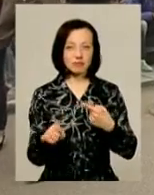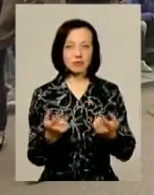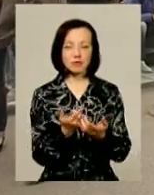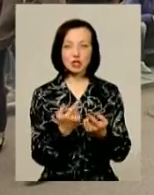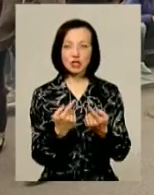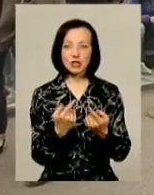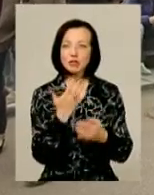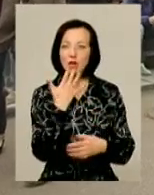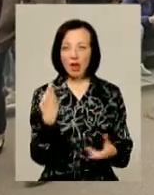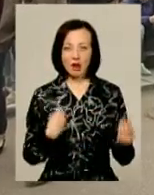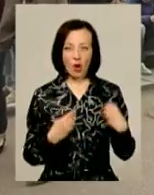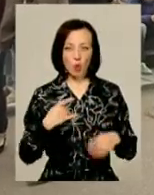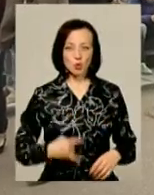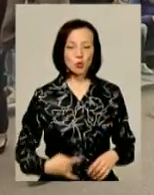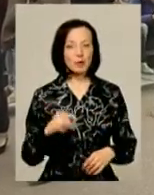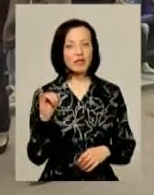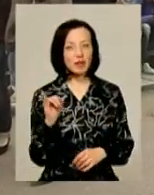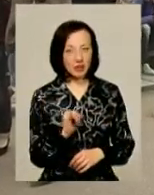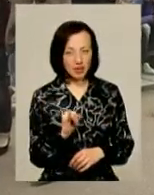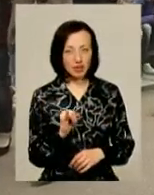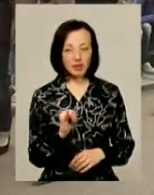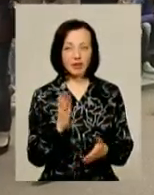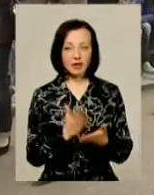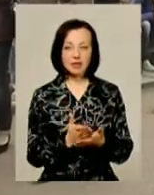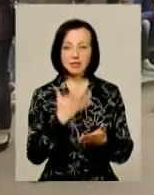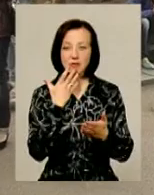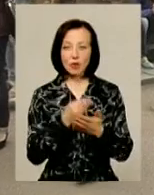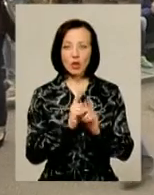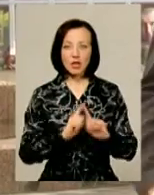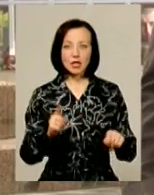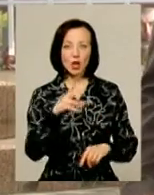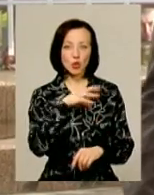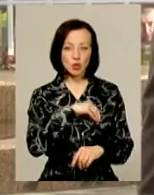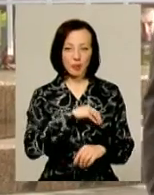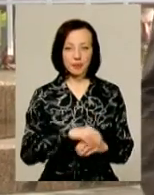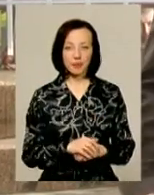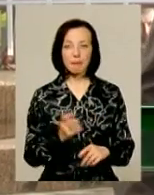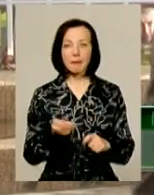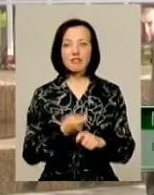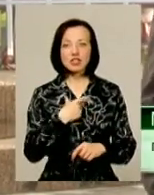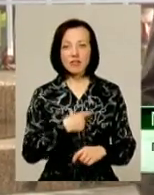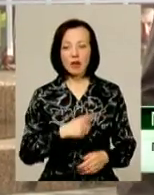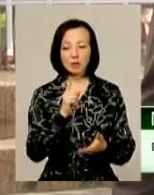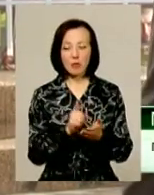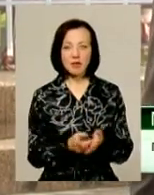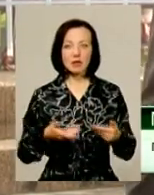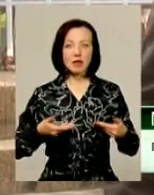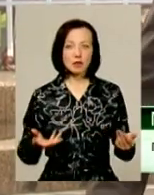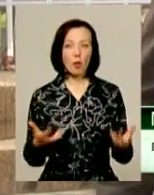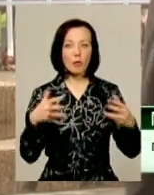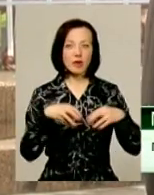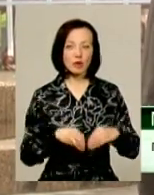інших національних костюмів, і в неї є якась така своєрідна душа. Вишиванка і покликана нас